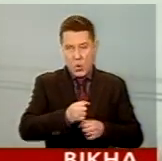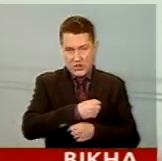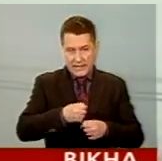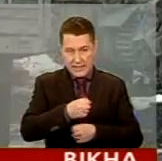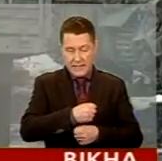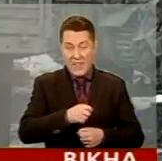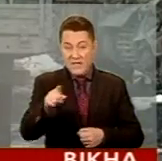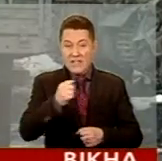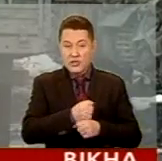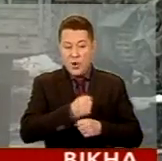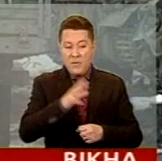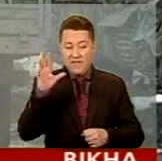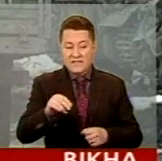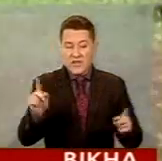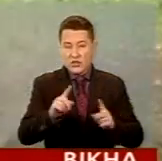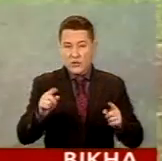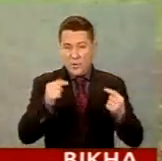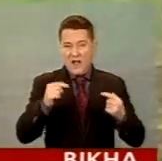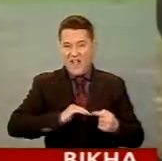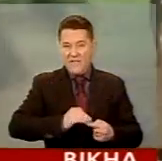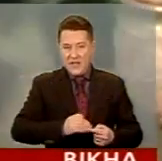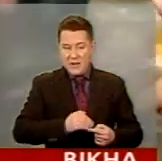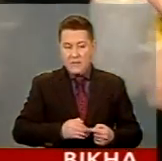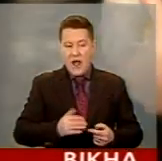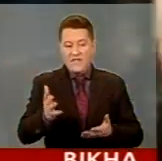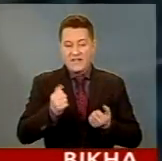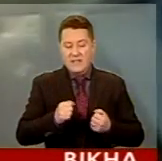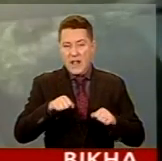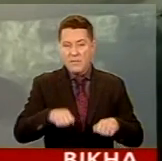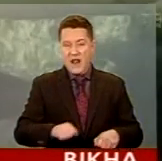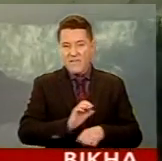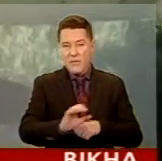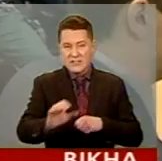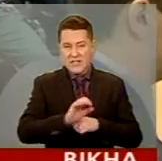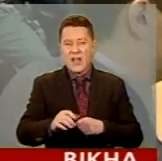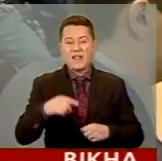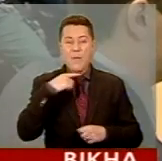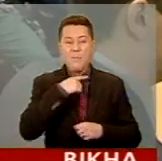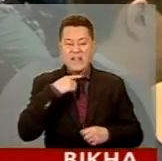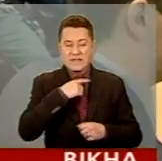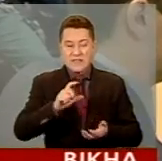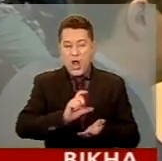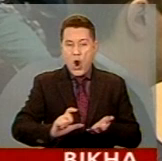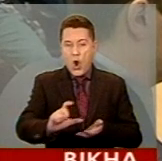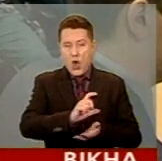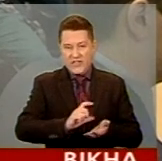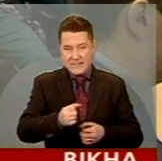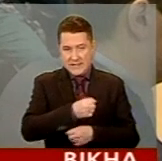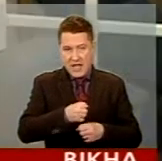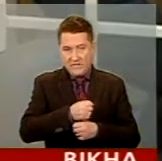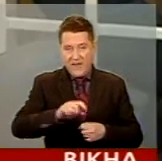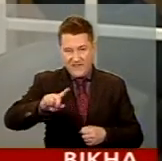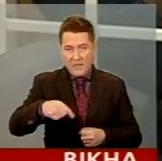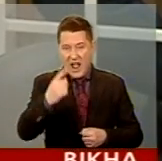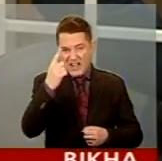Манджура зробив усе, аби певна фірма дістала право постачати воякам м'ясні консерви. За це й вимагав майже чверть мільйона